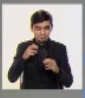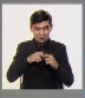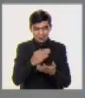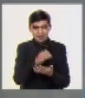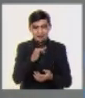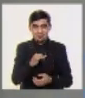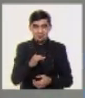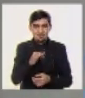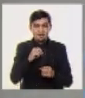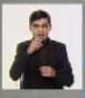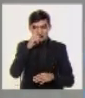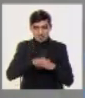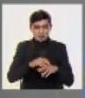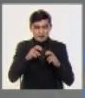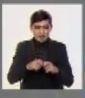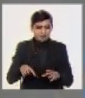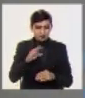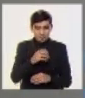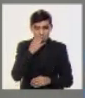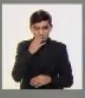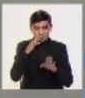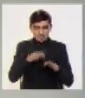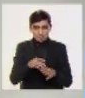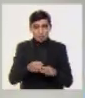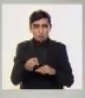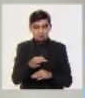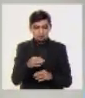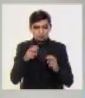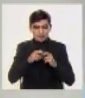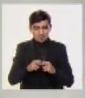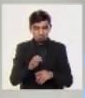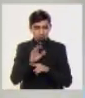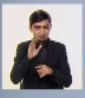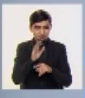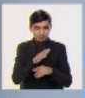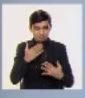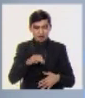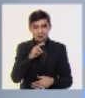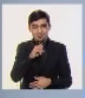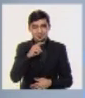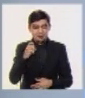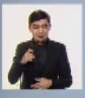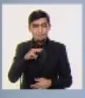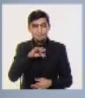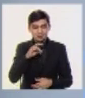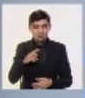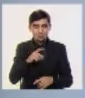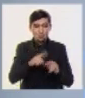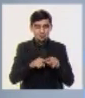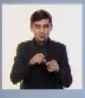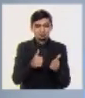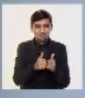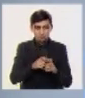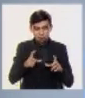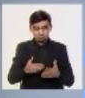департаменту Энергонадзора проверить все теплоэлектростанции области. Руководство компании «Казахмыс» принесли соболезнования родным и близким